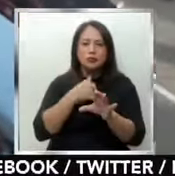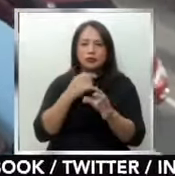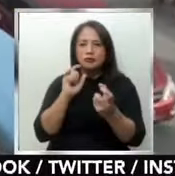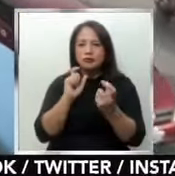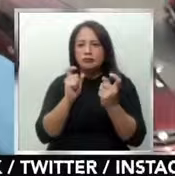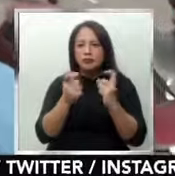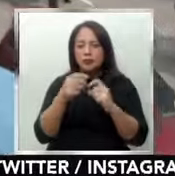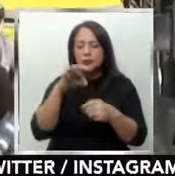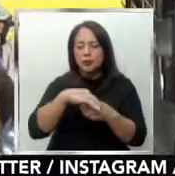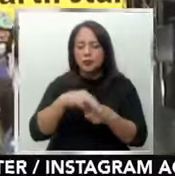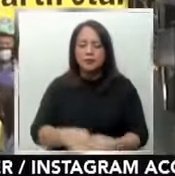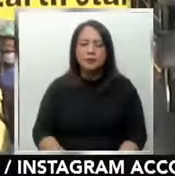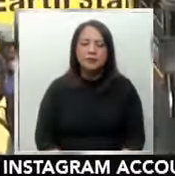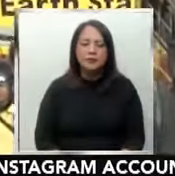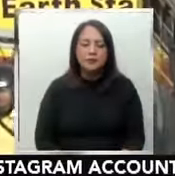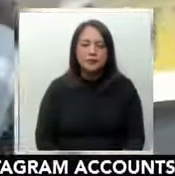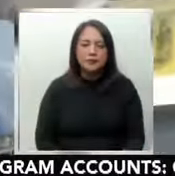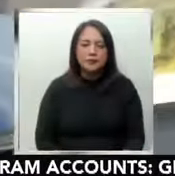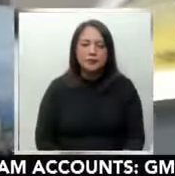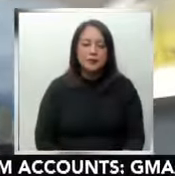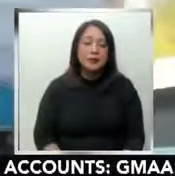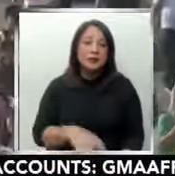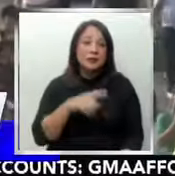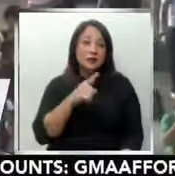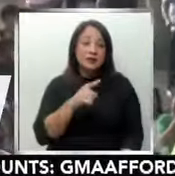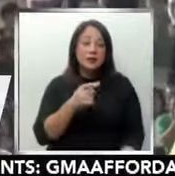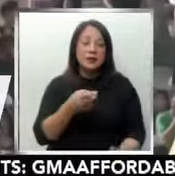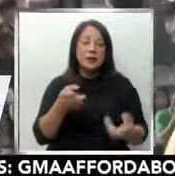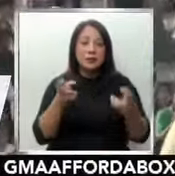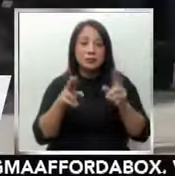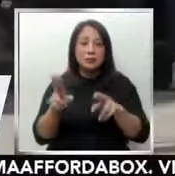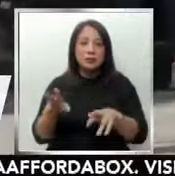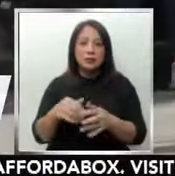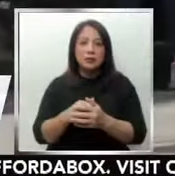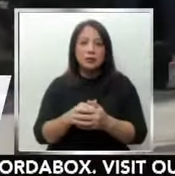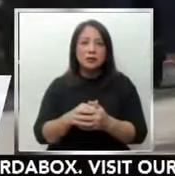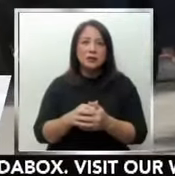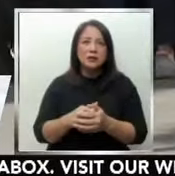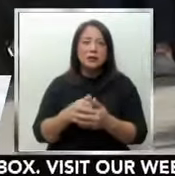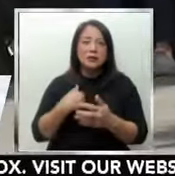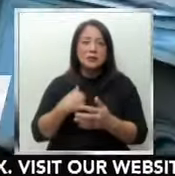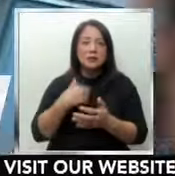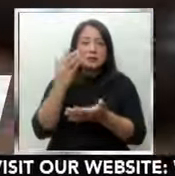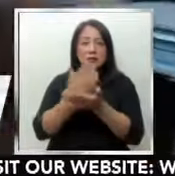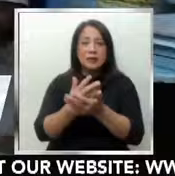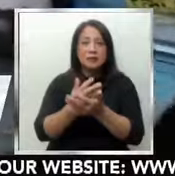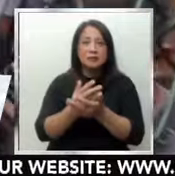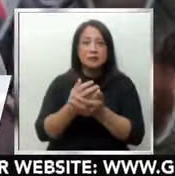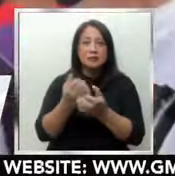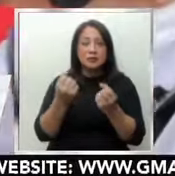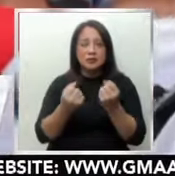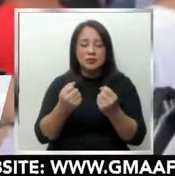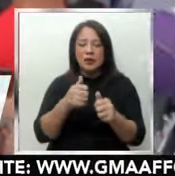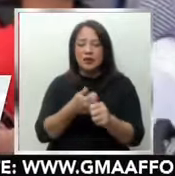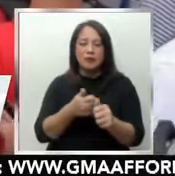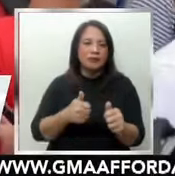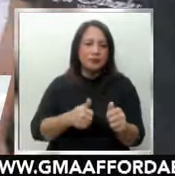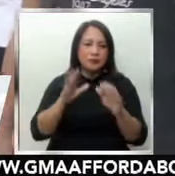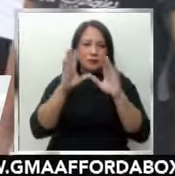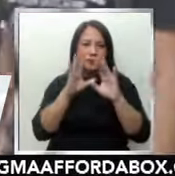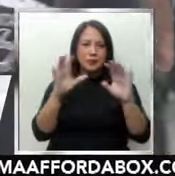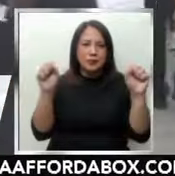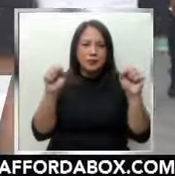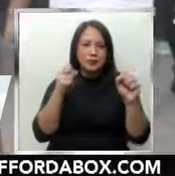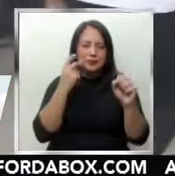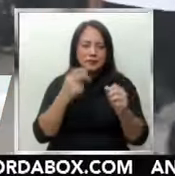Cruz Ang ganitong mga tagpo sa ilang nakaraang transport Strike ang gusto sanang maiwasan ng Pangulo yung mga pasahero po natin